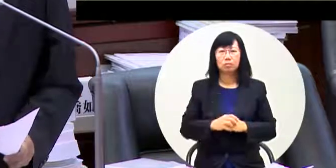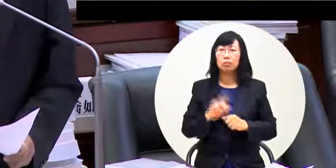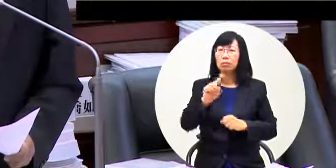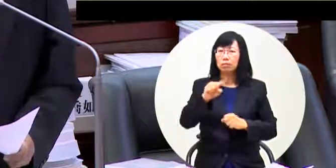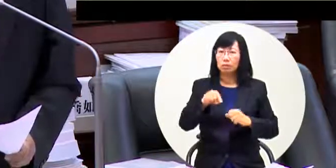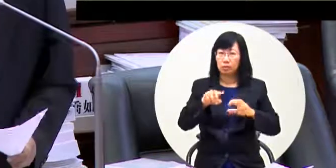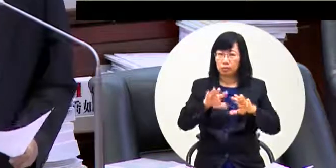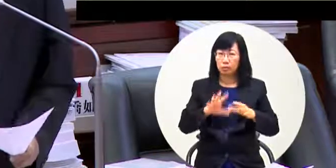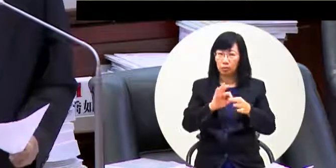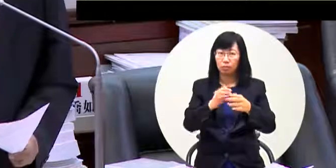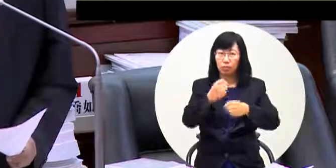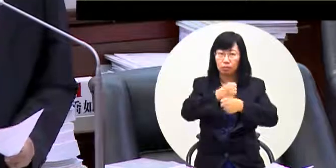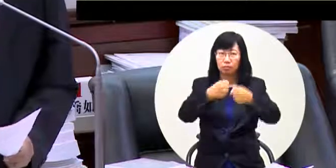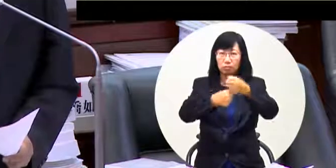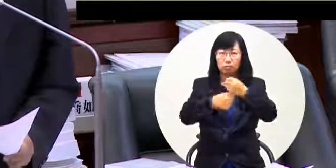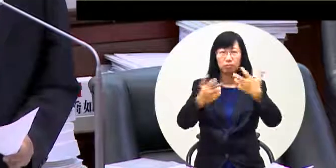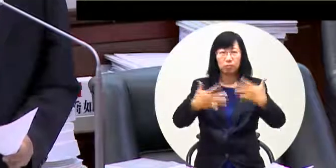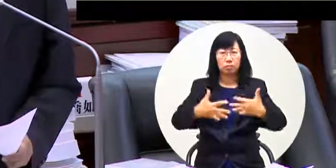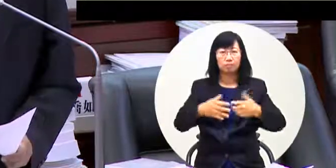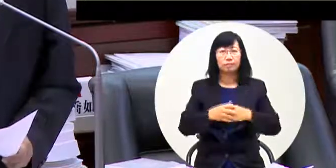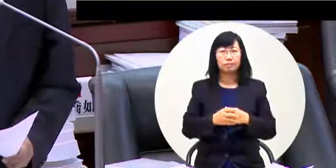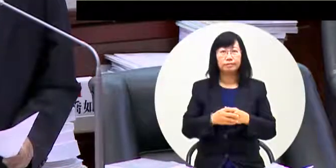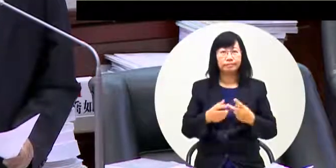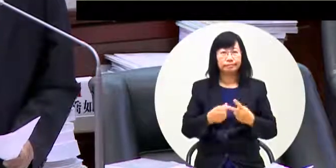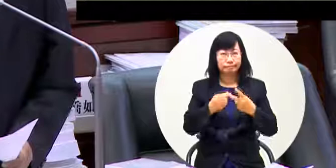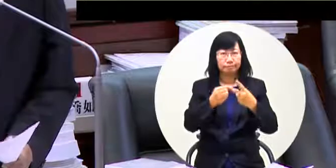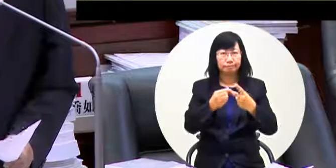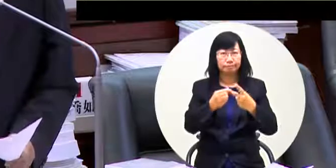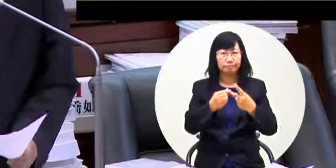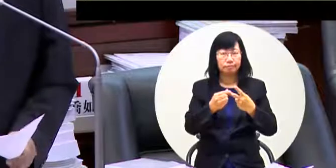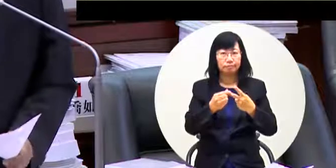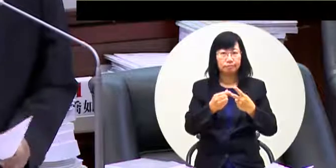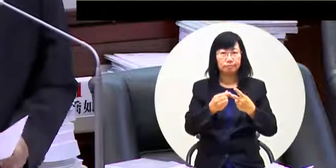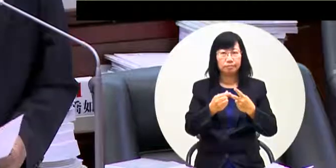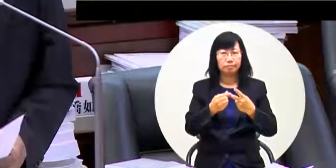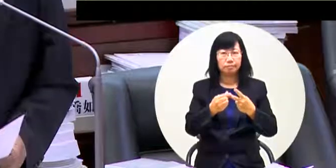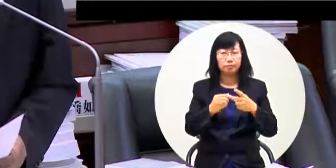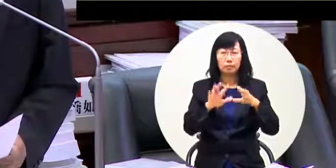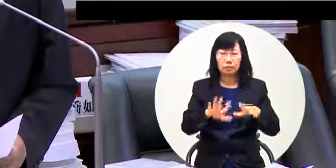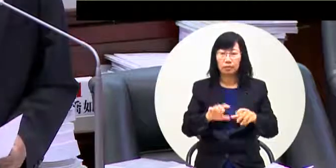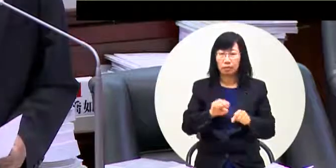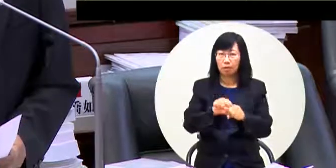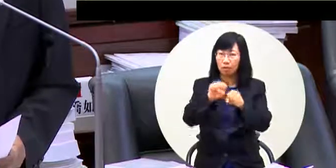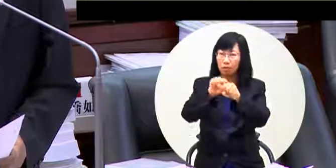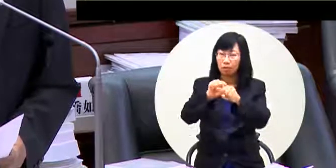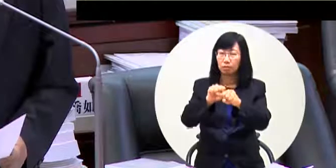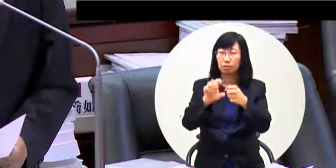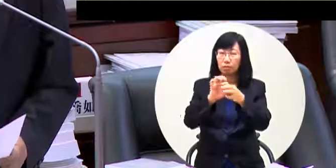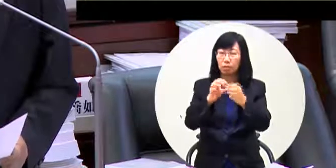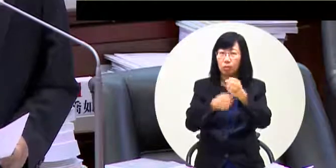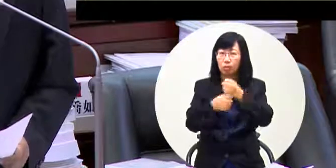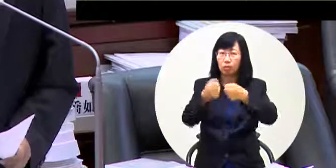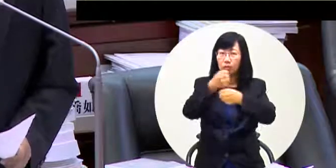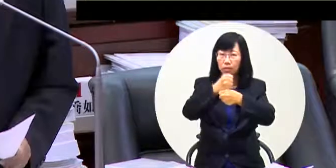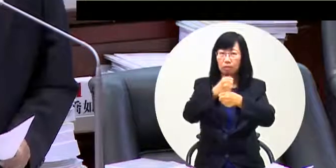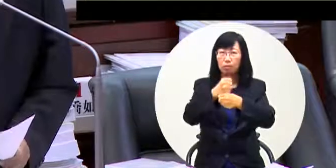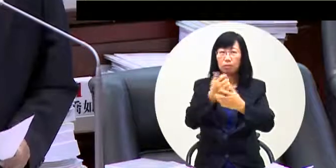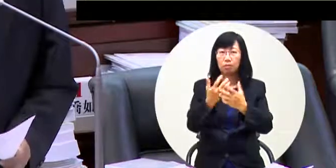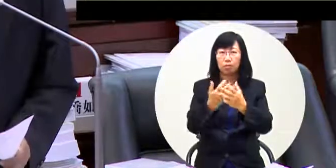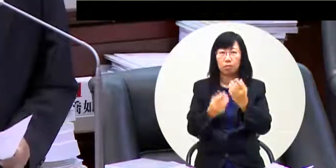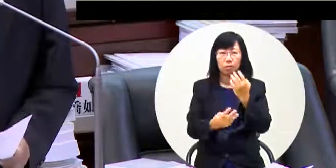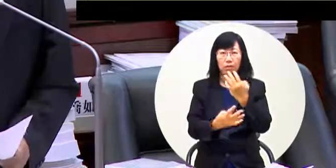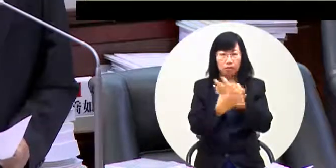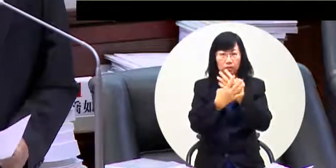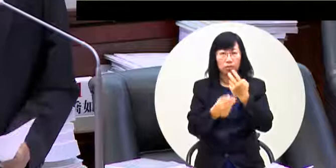我们目前没有增加结构性的产业聚落。第三个，我们的人